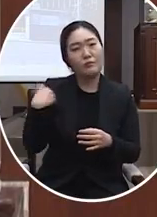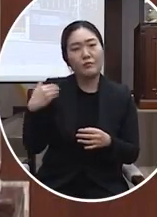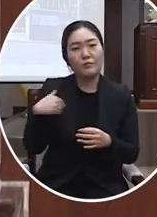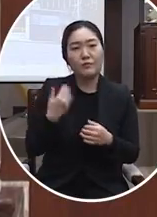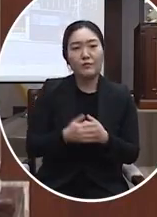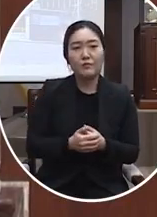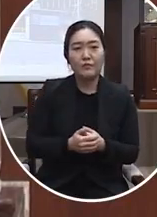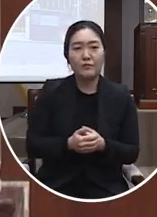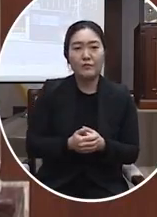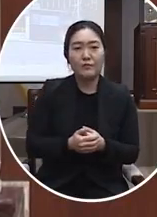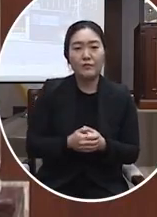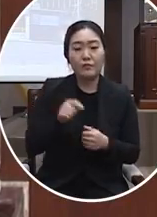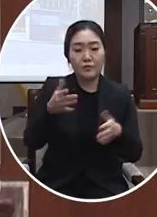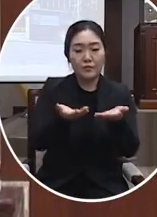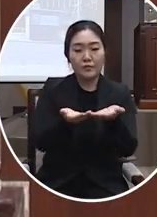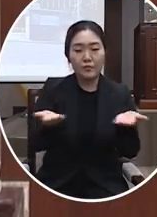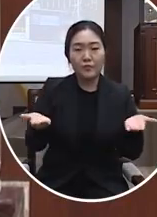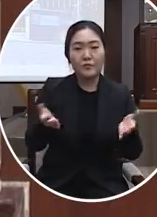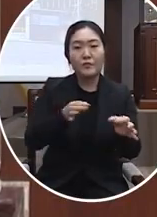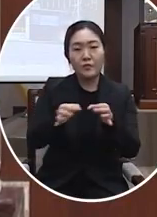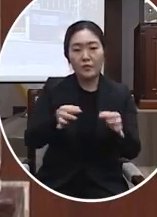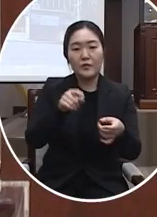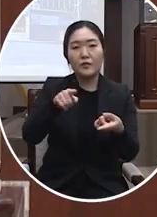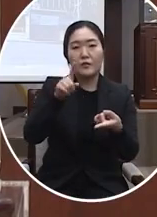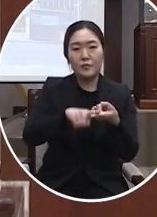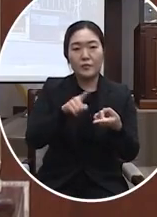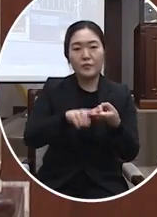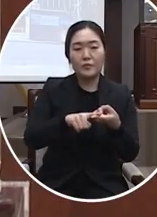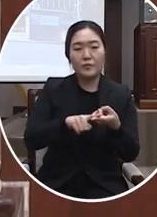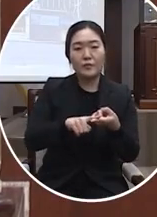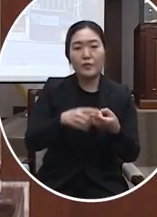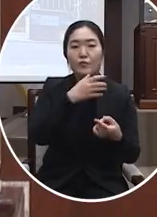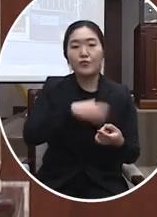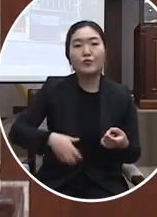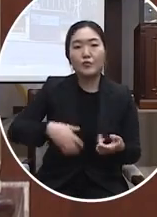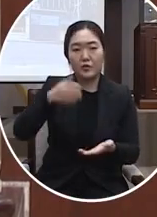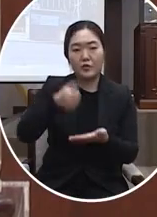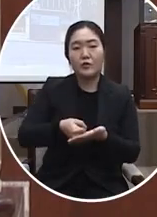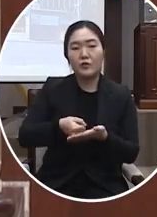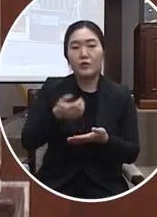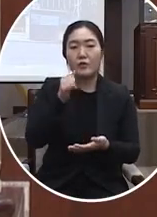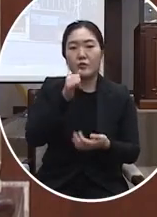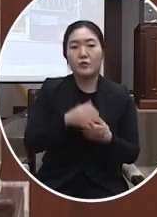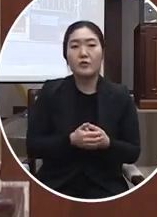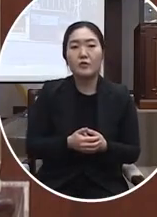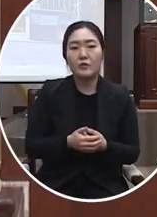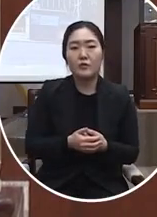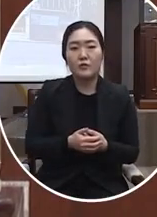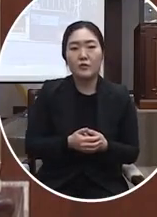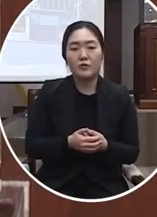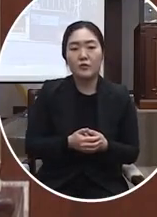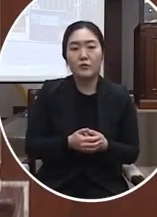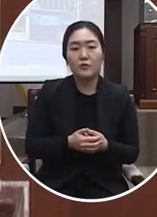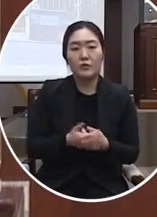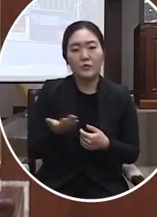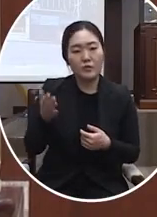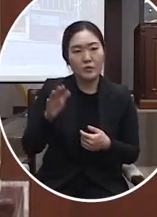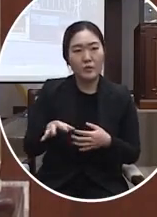갑판대 소유주의 재산권을 침해해서는 안 됩니다. 영업에 손해를 끼쳐서도 안 됩니다. 단,